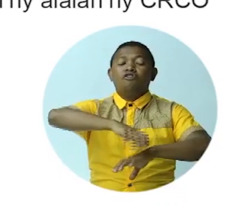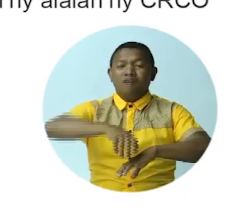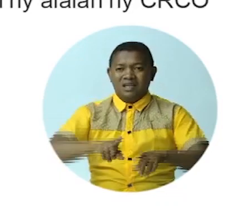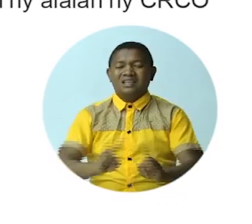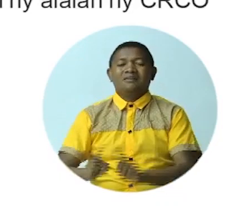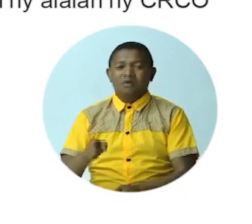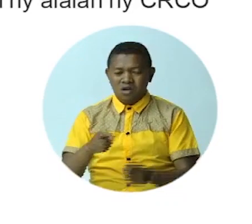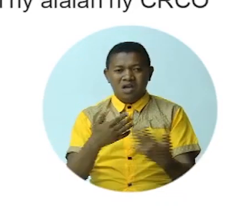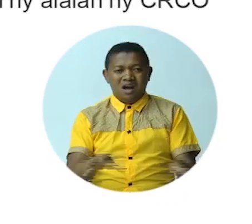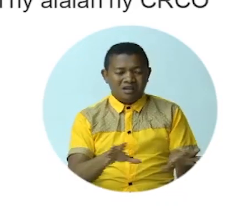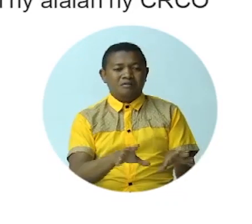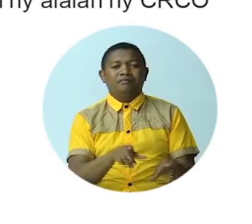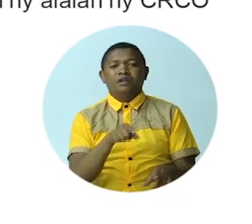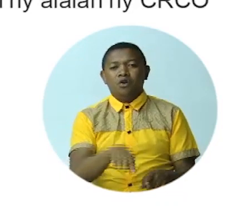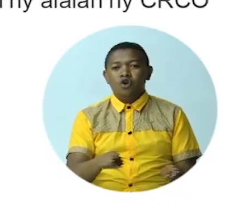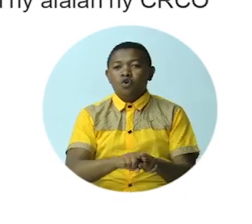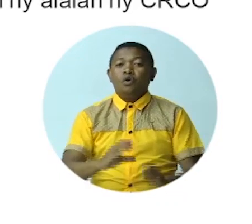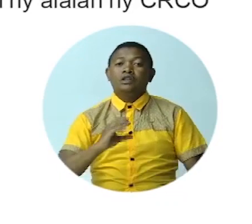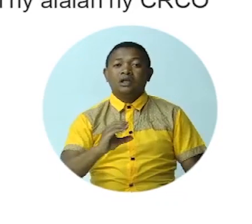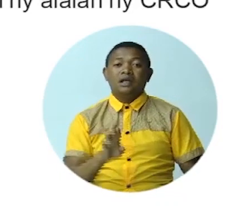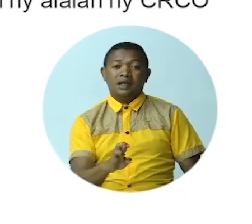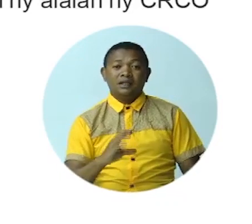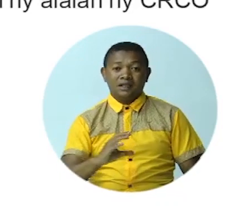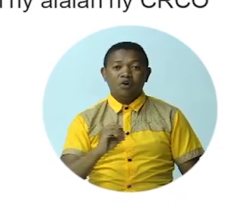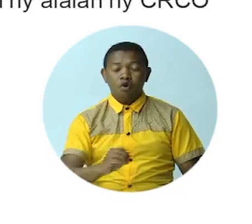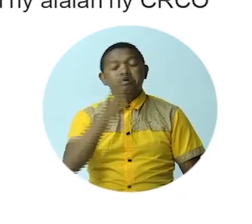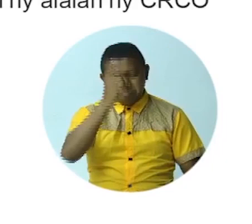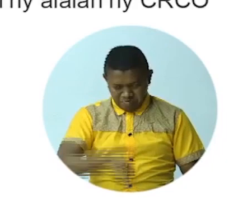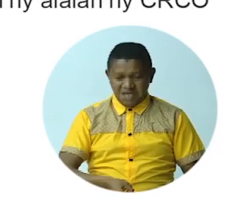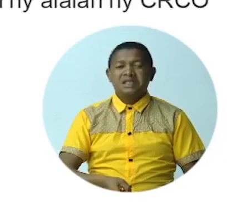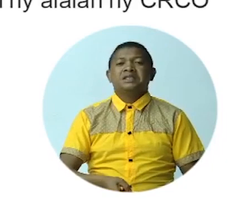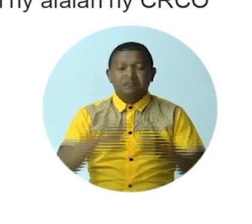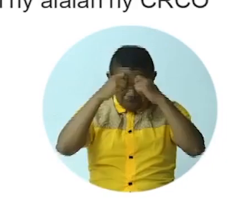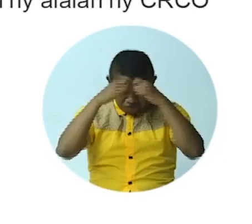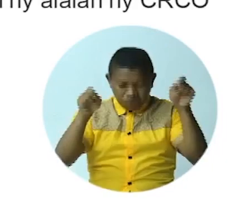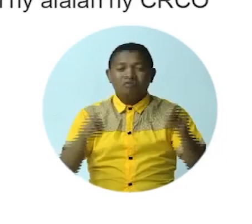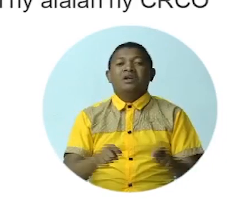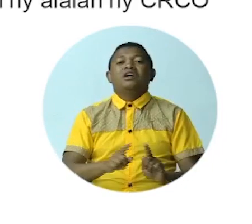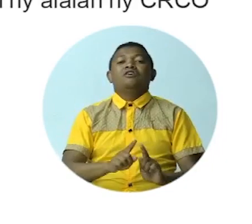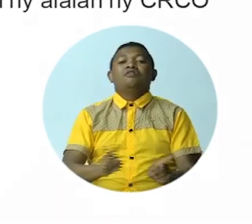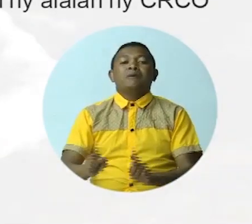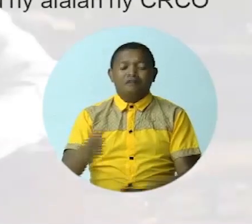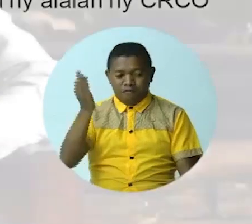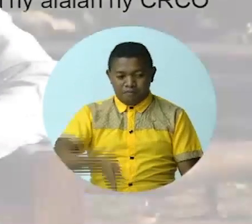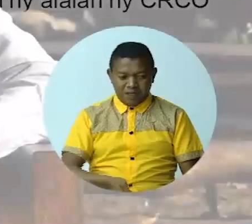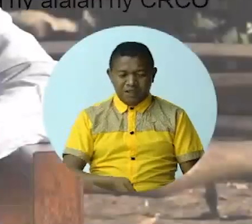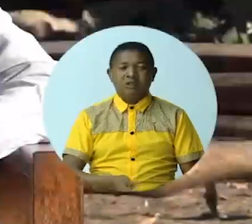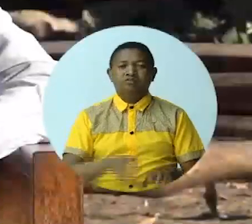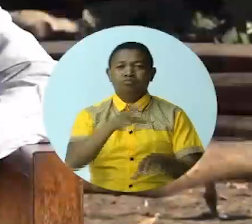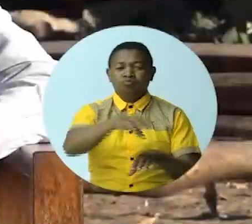ho raisi ny CRCO zany izay tsy maintsy hifampidiniana mialoha aloha amin'ny